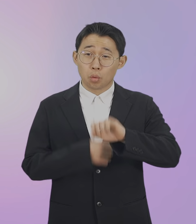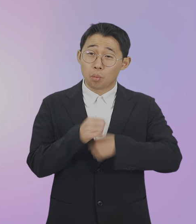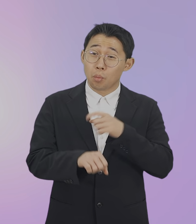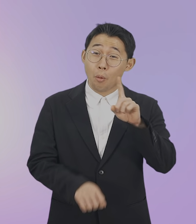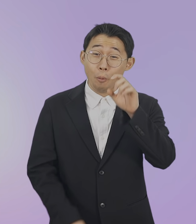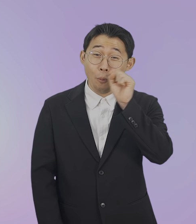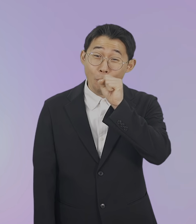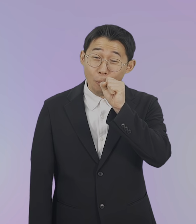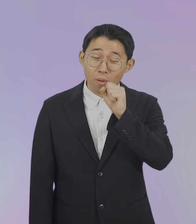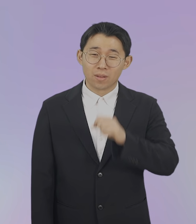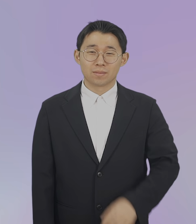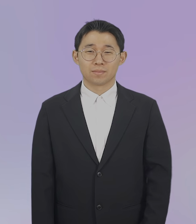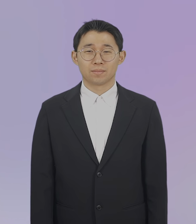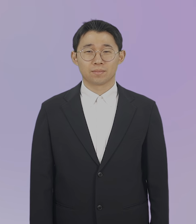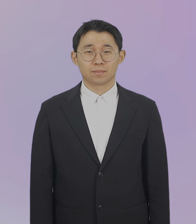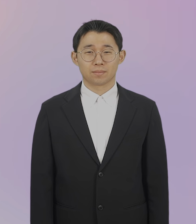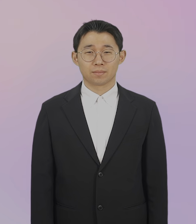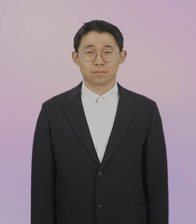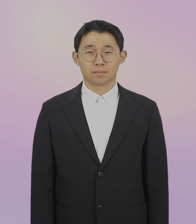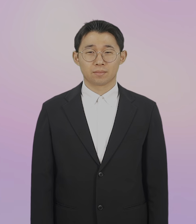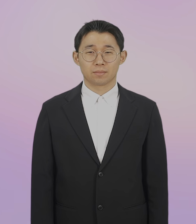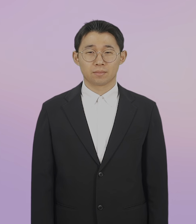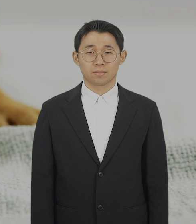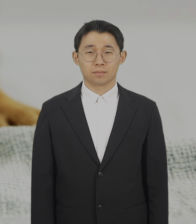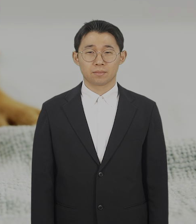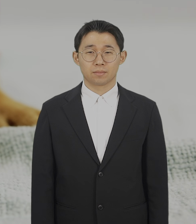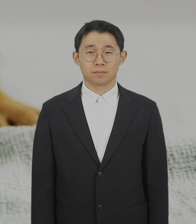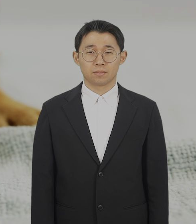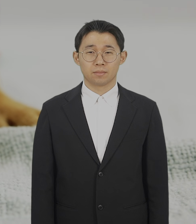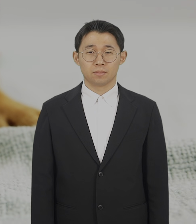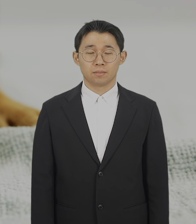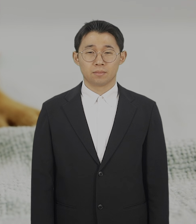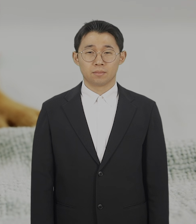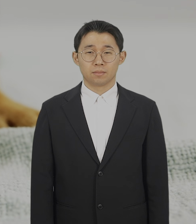먼저 여러분은 어떤 동물을 좋아하나요?